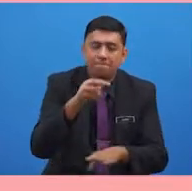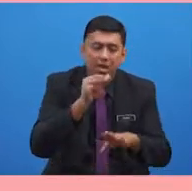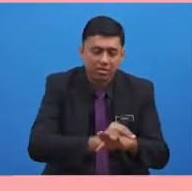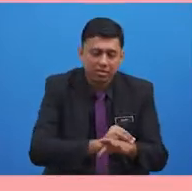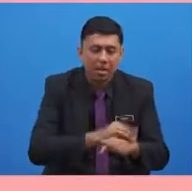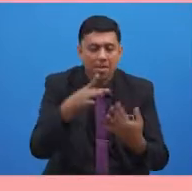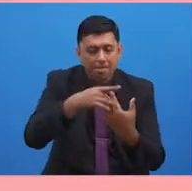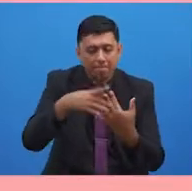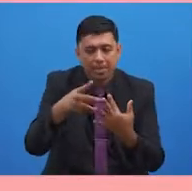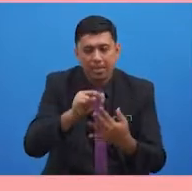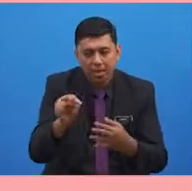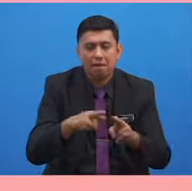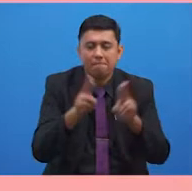raya.